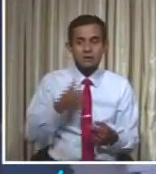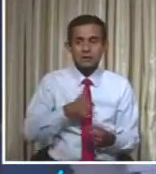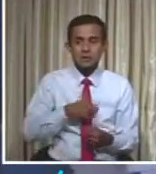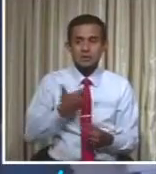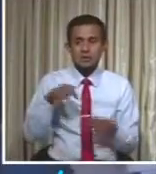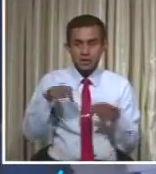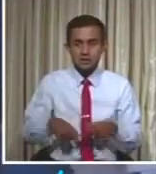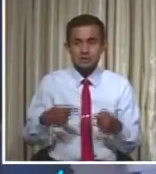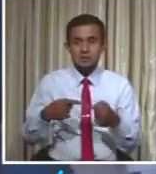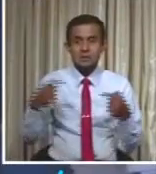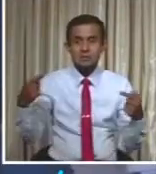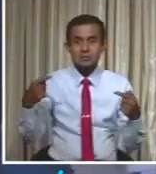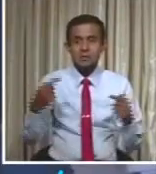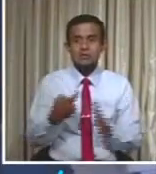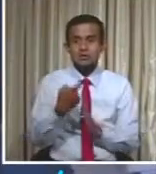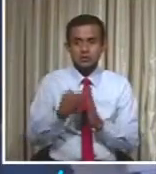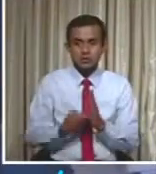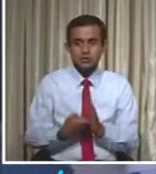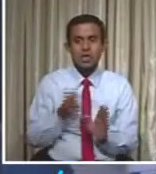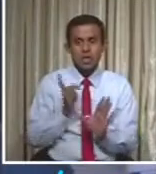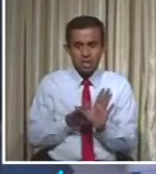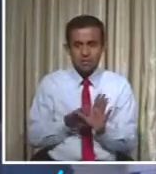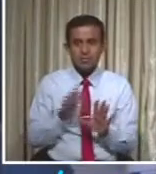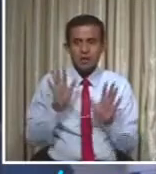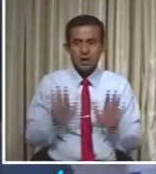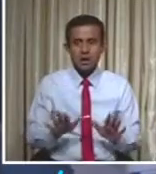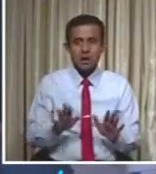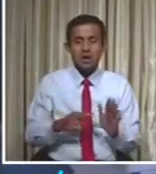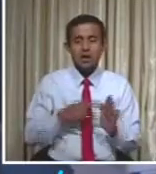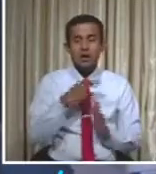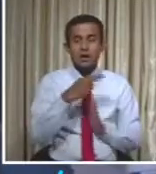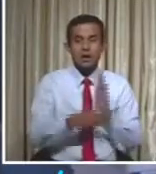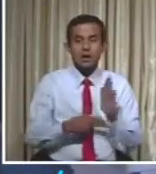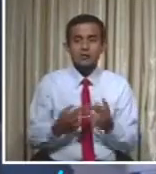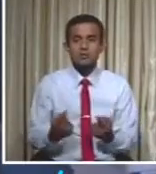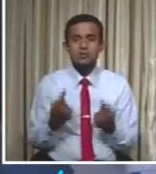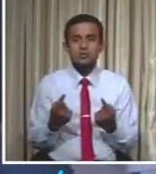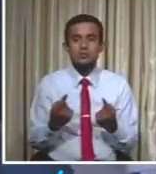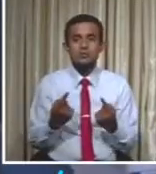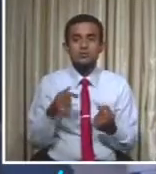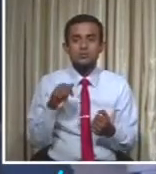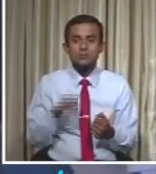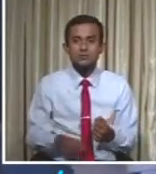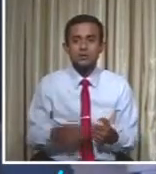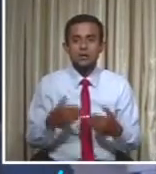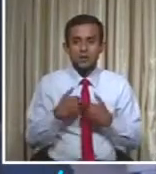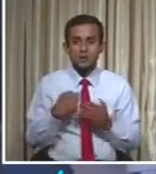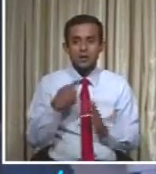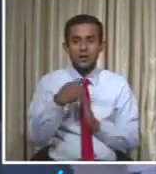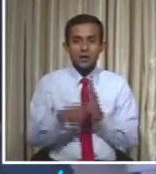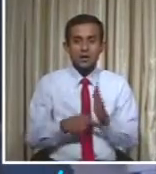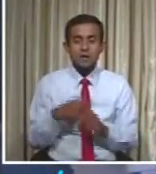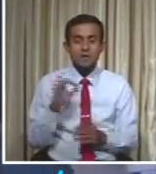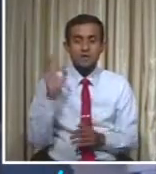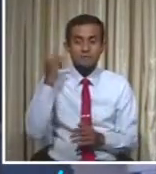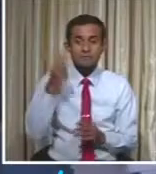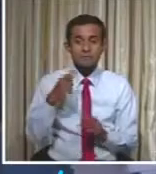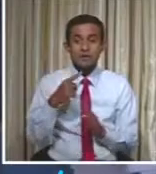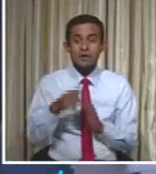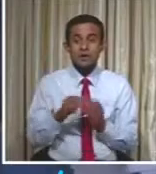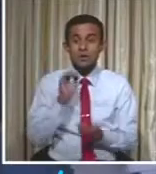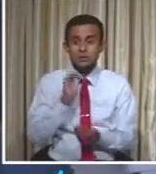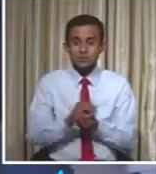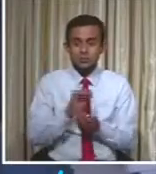අදත් විරුද්ධයි ඒ ප්‍රතිපත්ති අපි හැමදාම ඉන්නවා ජාතික අවශ්‍යතාවයෙන් නිනුවෙන් අපේ රටේ විශේෂයෙන්ම ජාතික ආරක්ෂාව